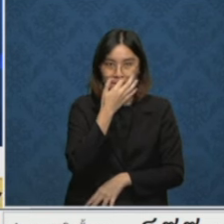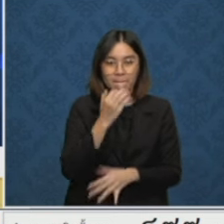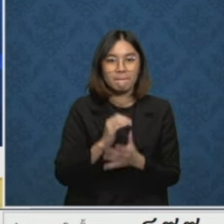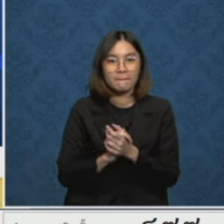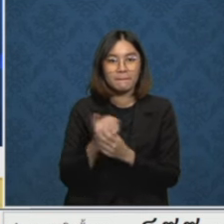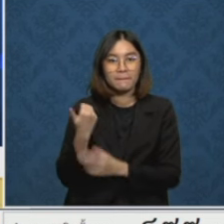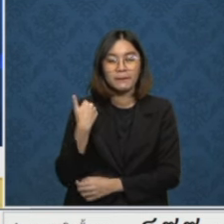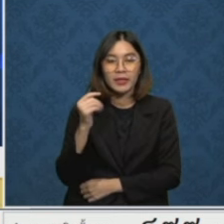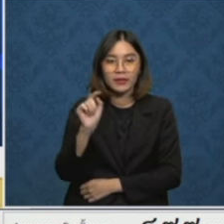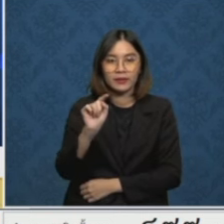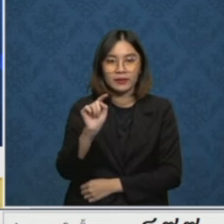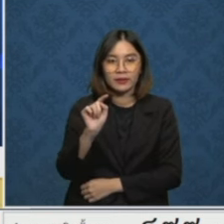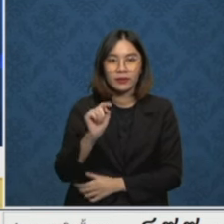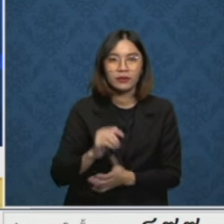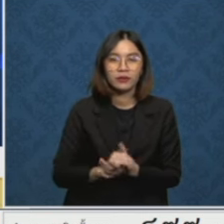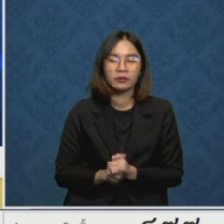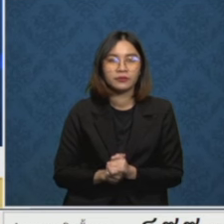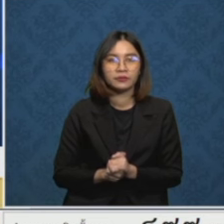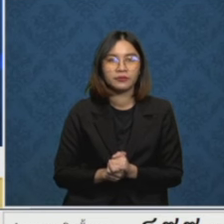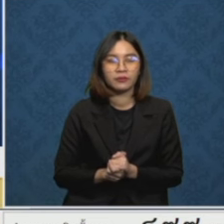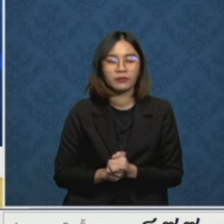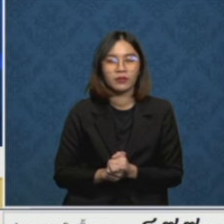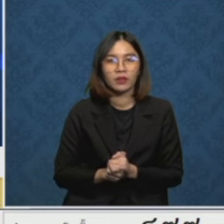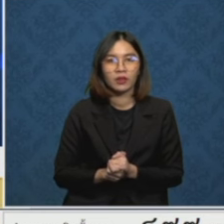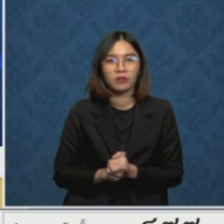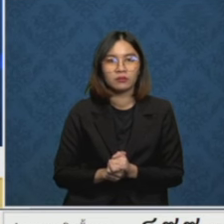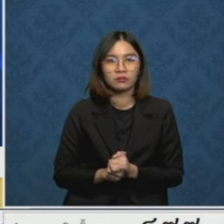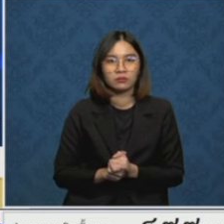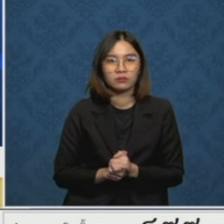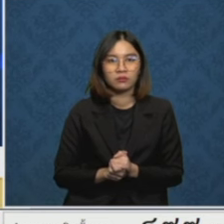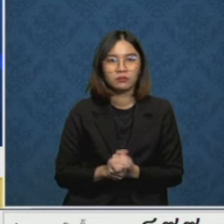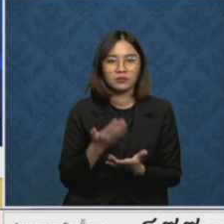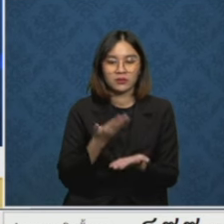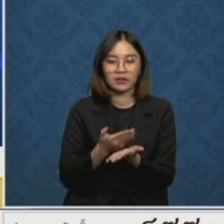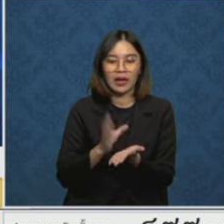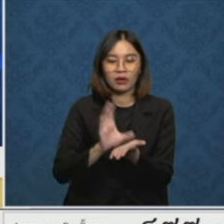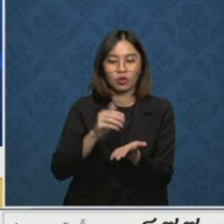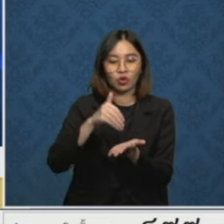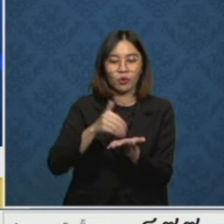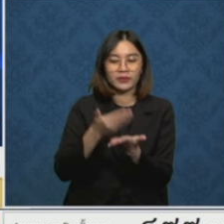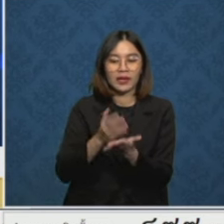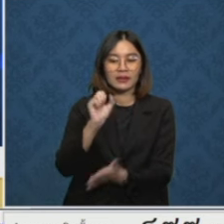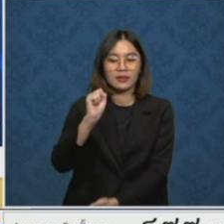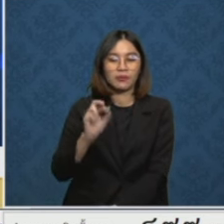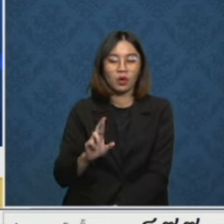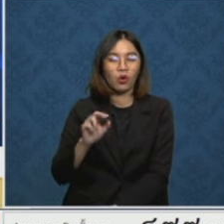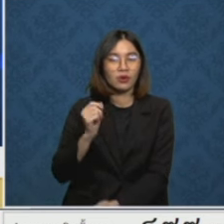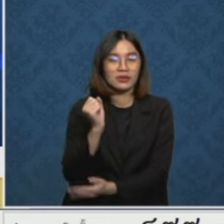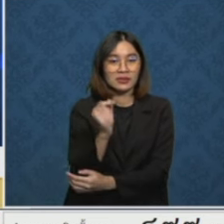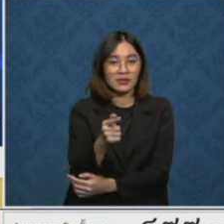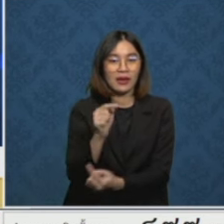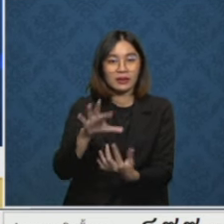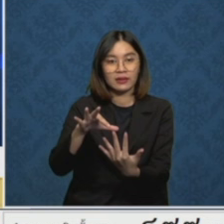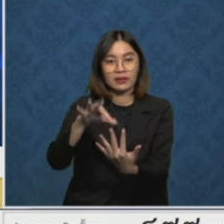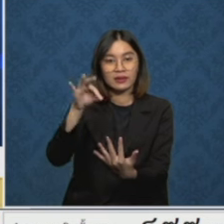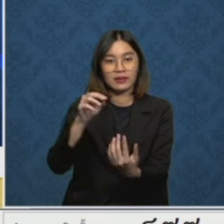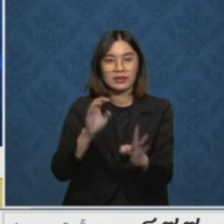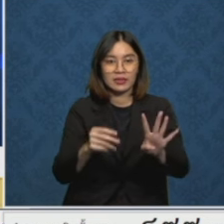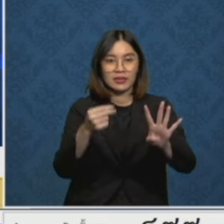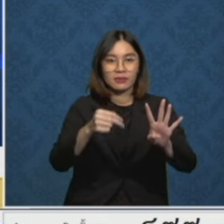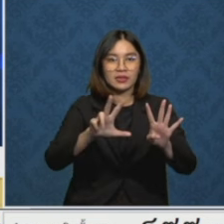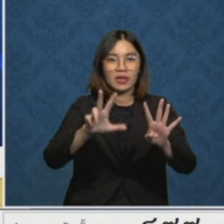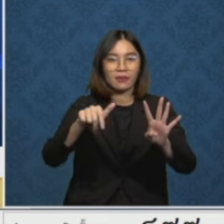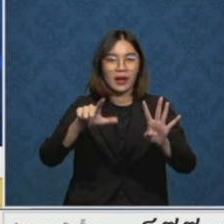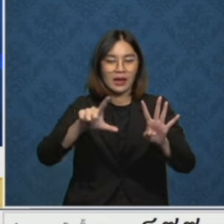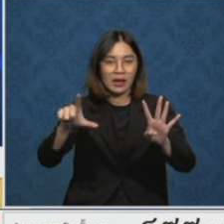ยังมีอีกค่ะอีกหนึ่งประเด็นที่น่าทำให้ท่านเลือกใช้งบกลางเงินสำรองจ่ายนะคะของ43,000 ล้าน